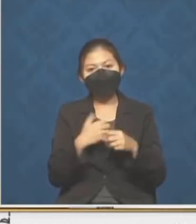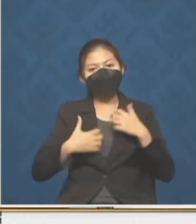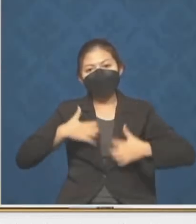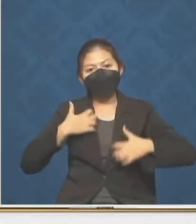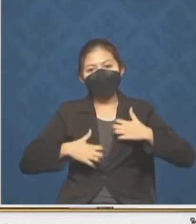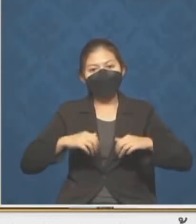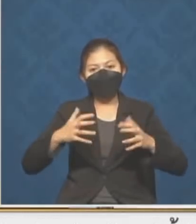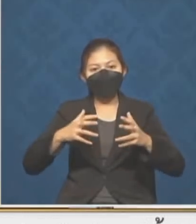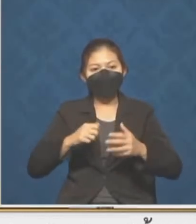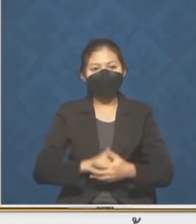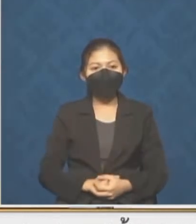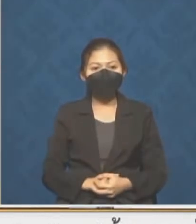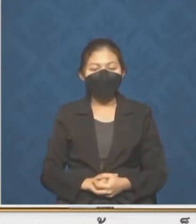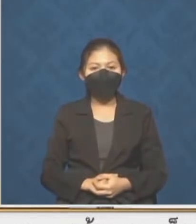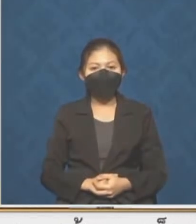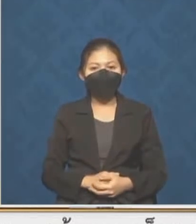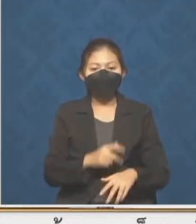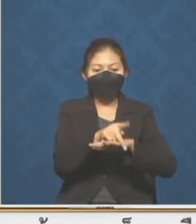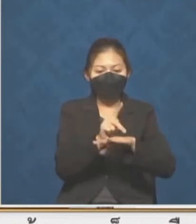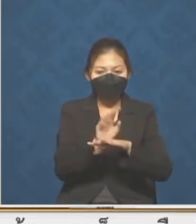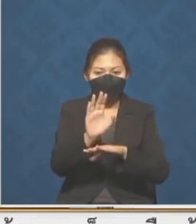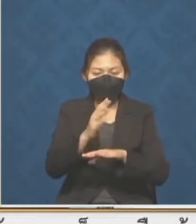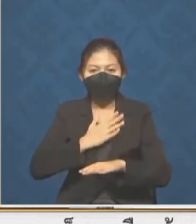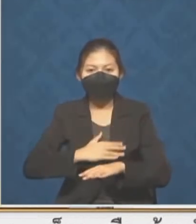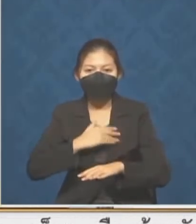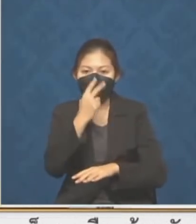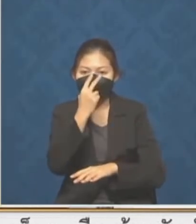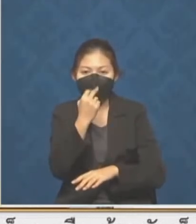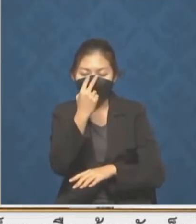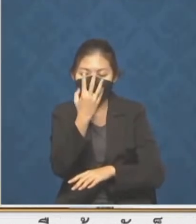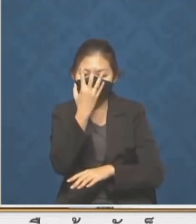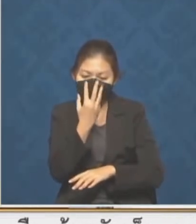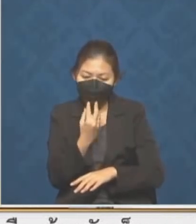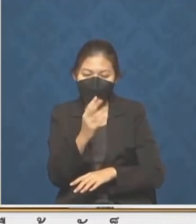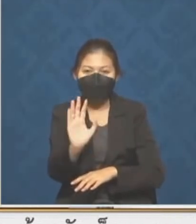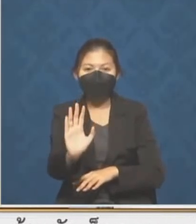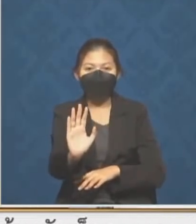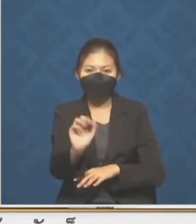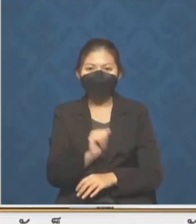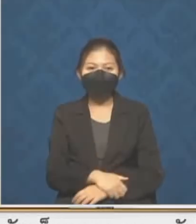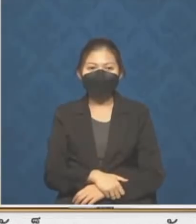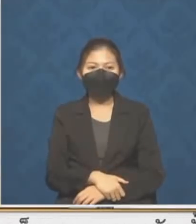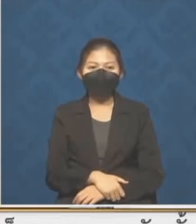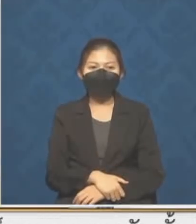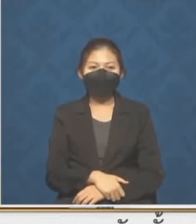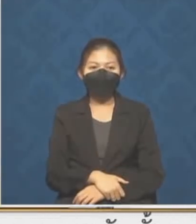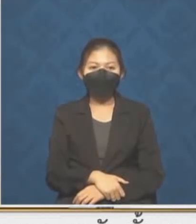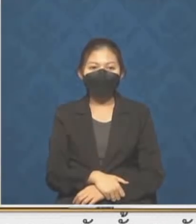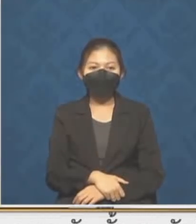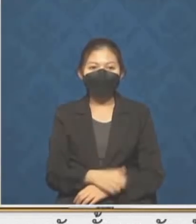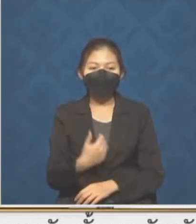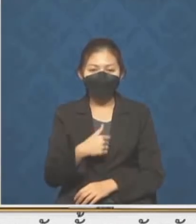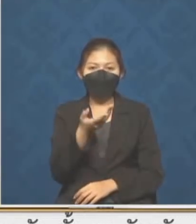ท่านมิ่งขวัญไม่ต้องร้องนะครับ อ๋อฮะ ไม่ต้องเศร้าขนาดนั้นคร ับเดี๋ยวผมจะให้ท่านทำแบบผ